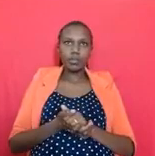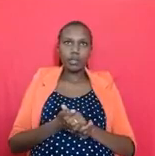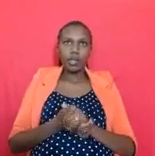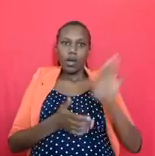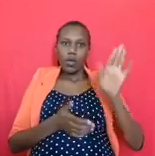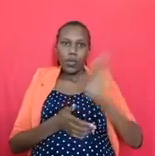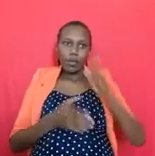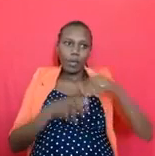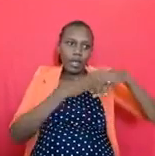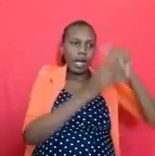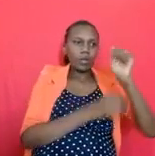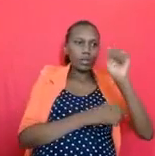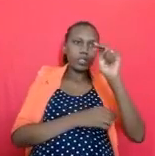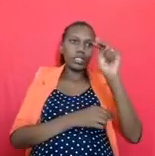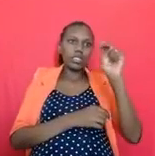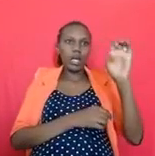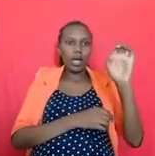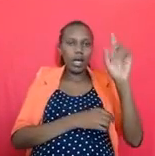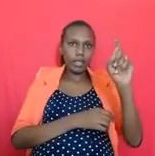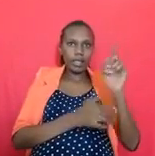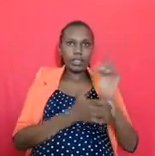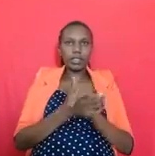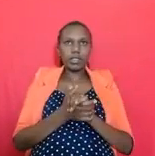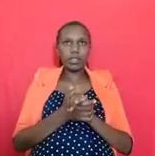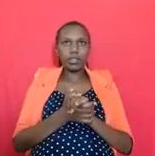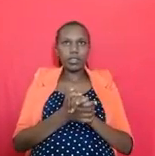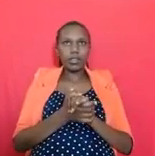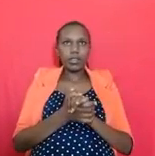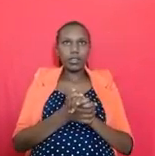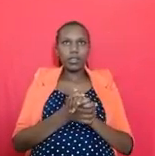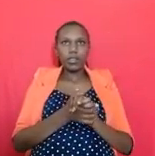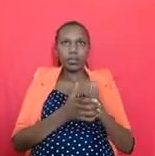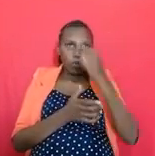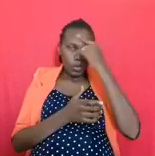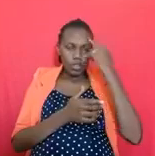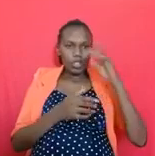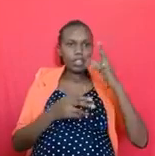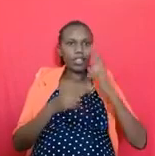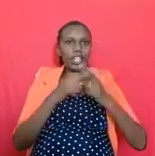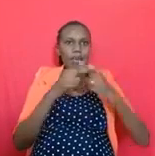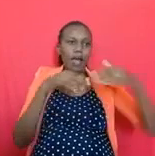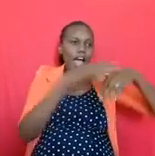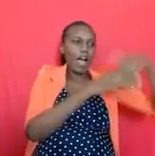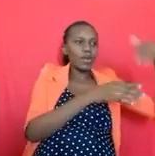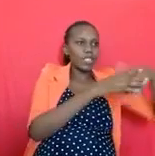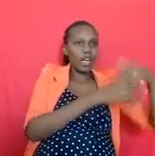Atumia itume kuthi hawa next. Todu jira kwa meta kwa doaja.